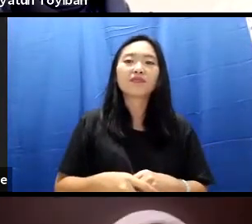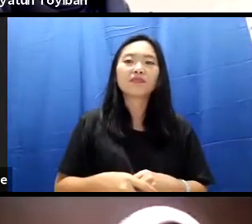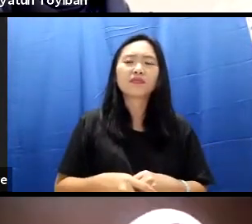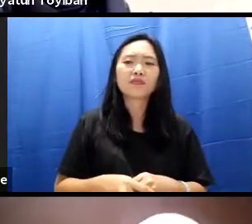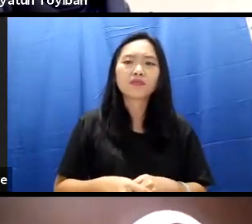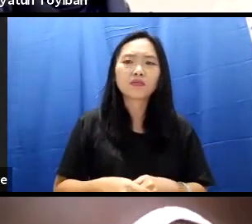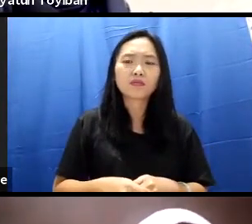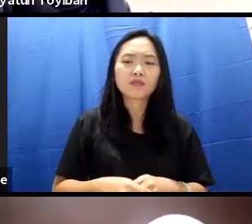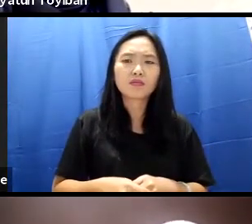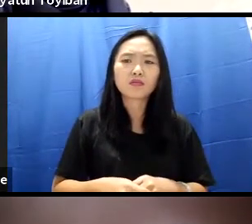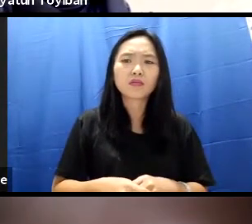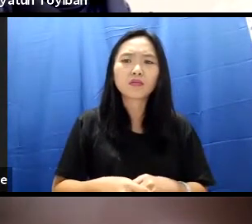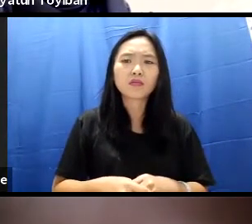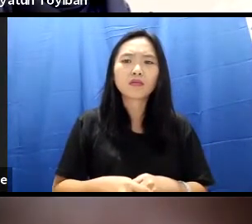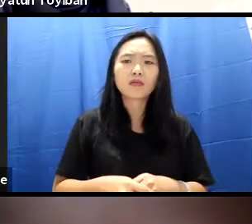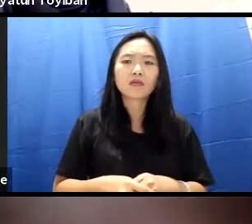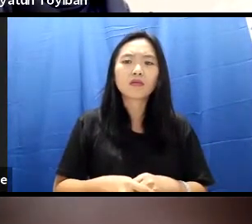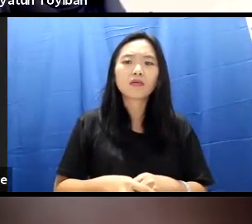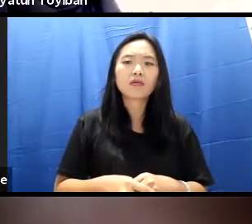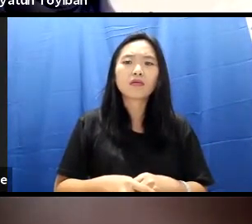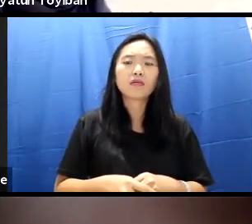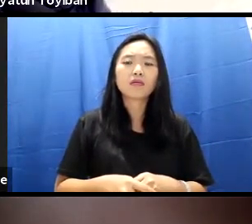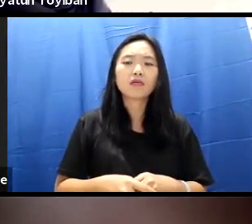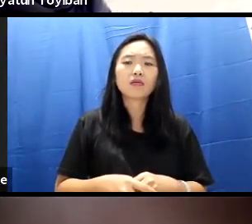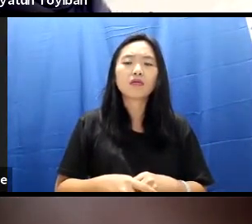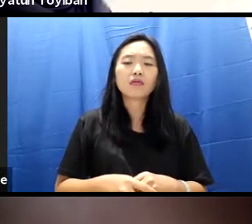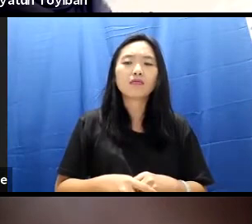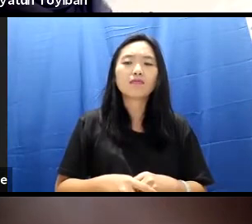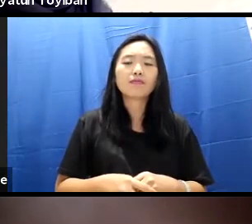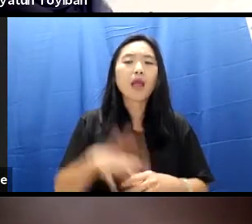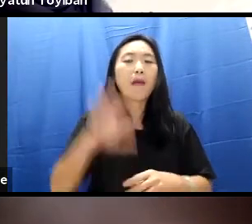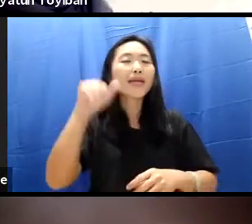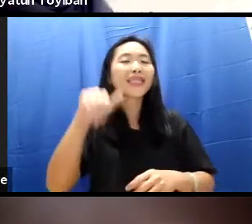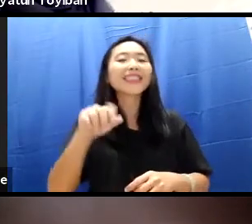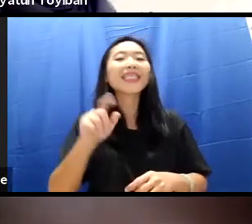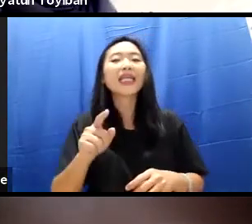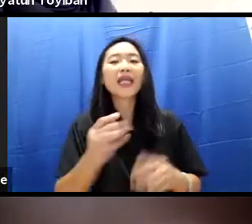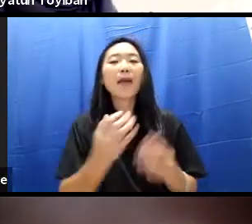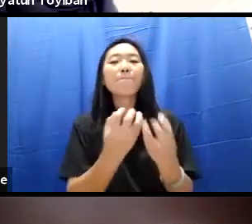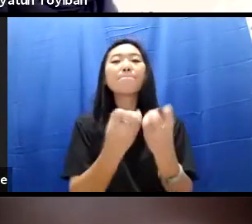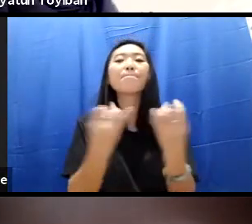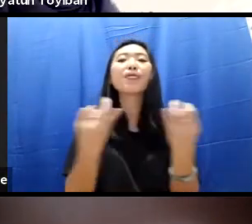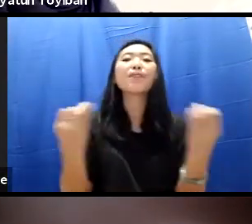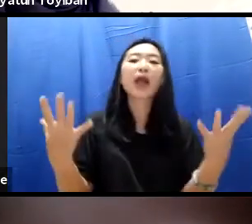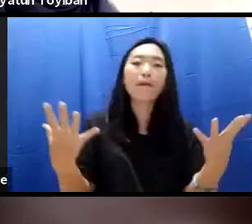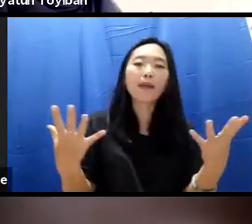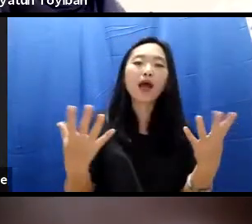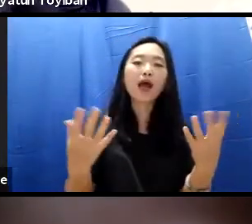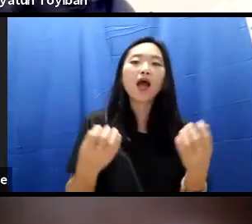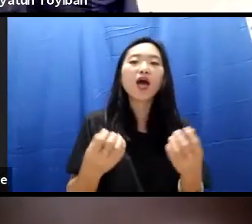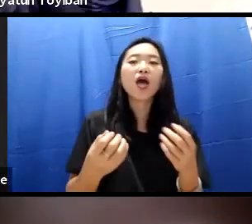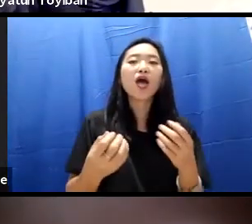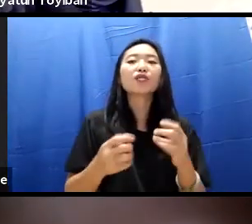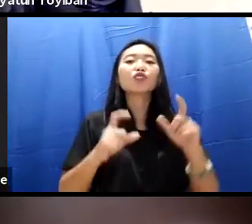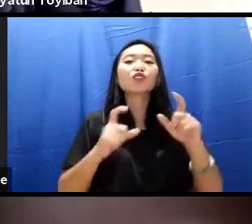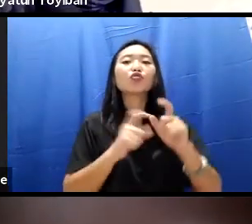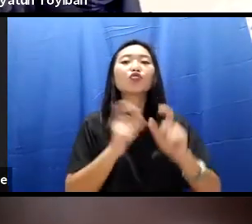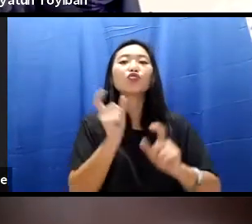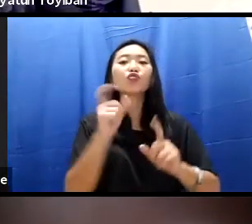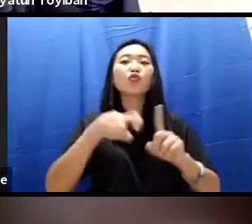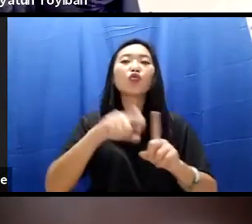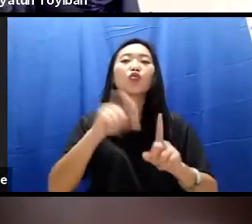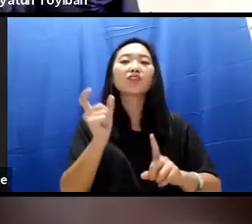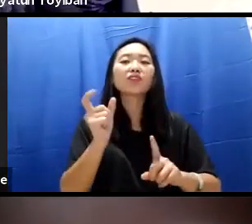pada beberapa suku yang masih kuat memegang tradisi sebelumnya, itu ada yang bingung, ada yang